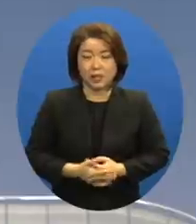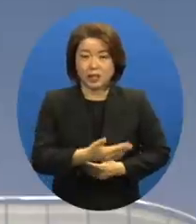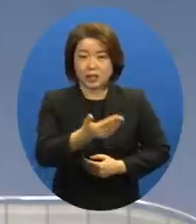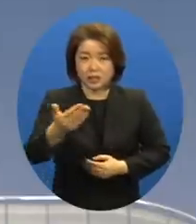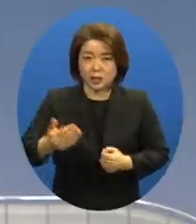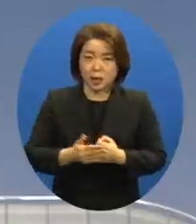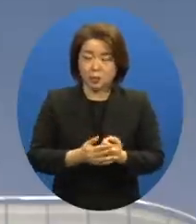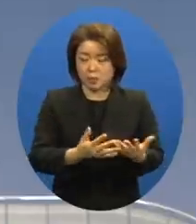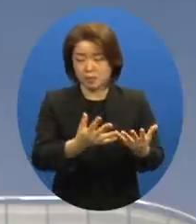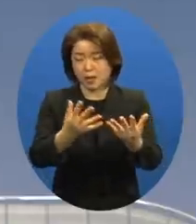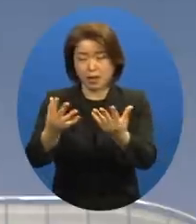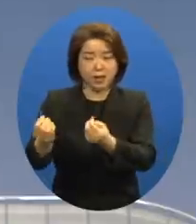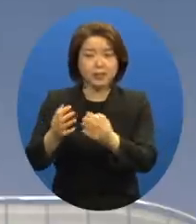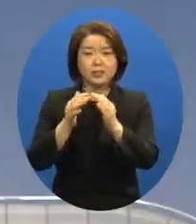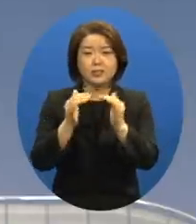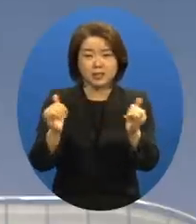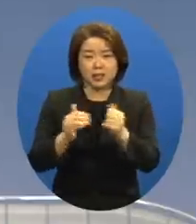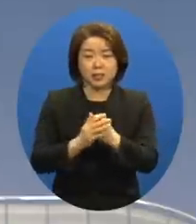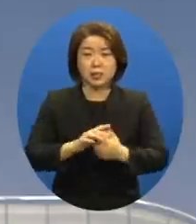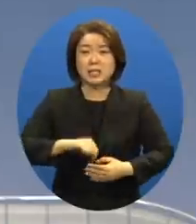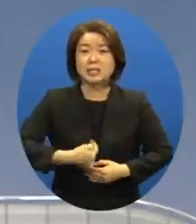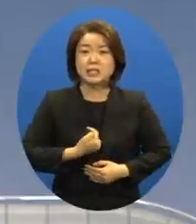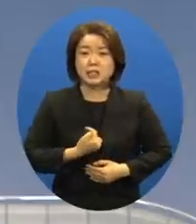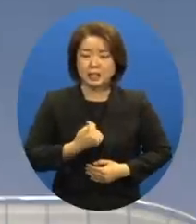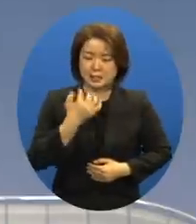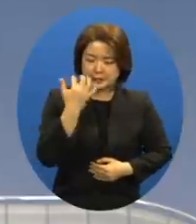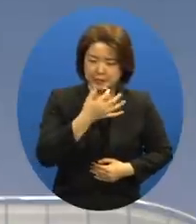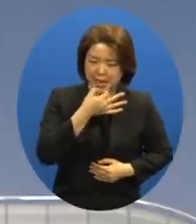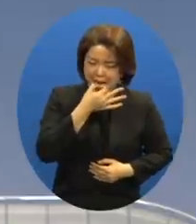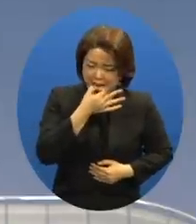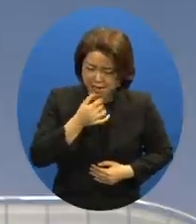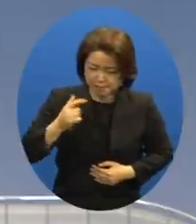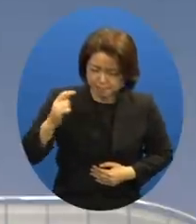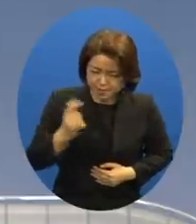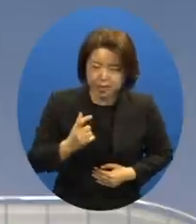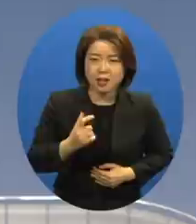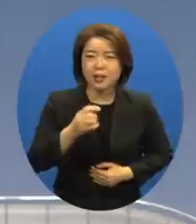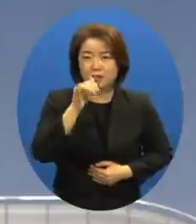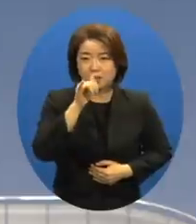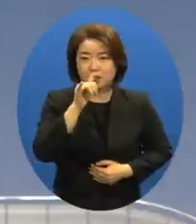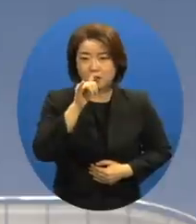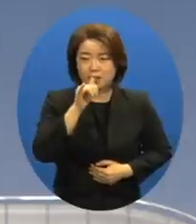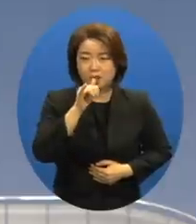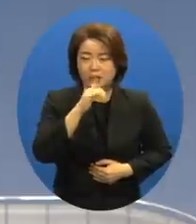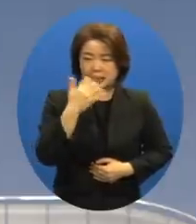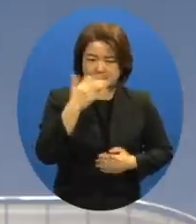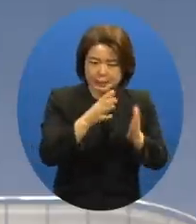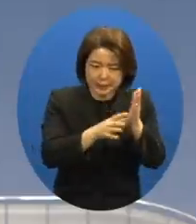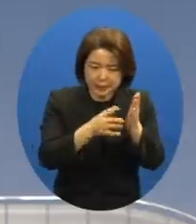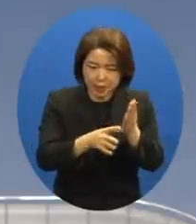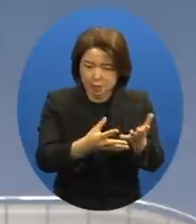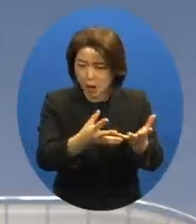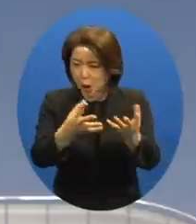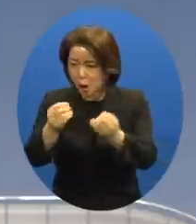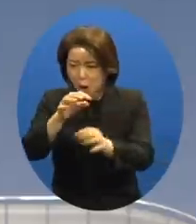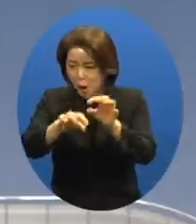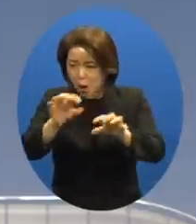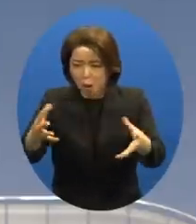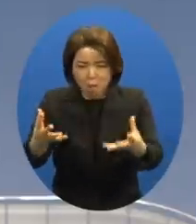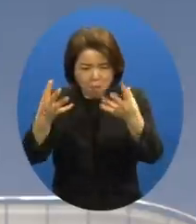많은 사람이 자기가 성적인 욕망이 너무 강해서 음란물이 너무 도처에